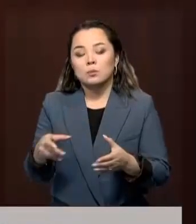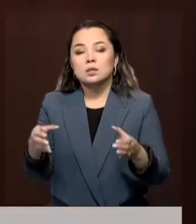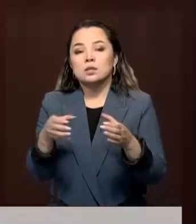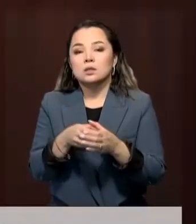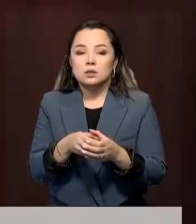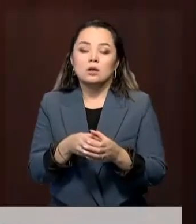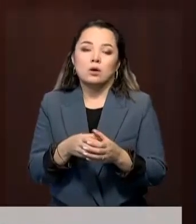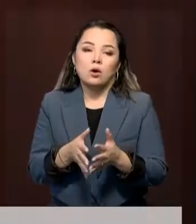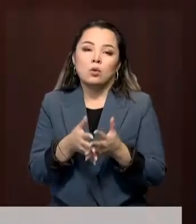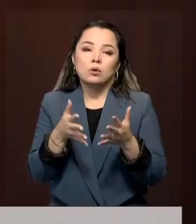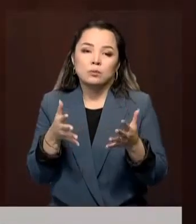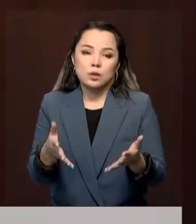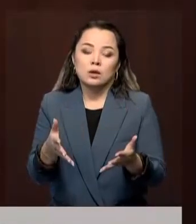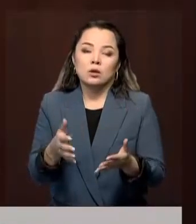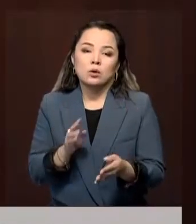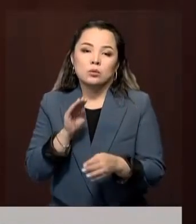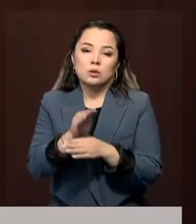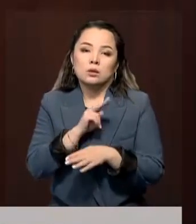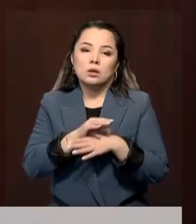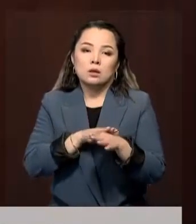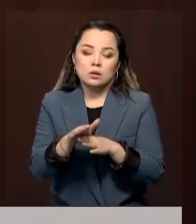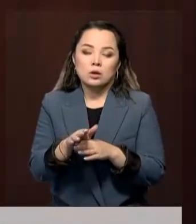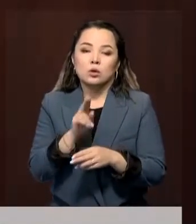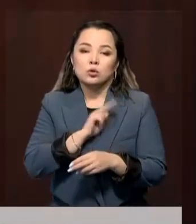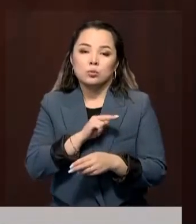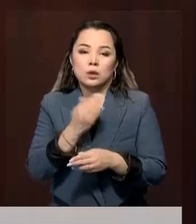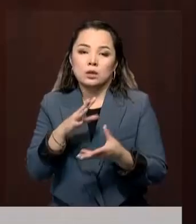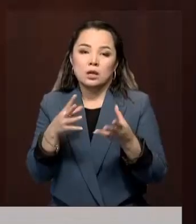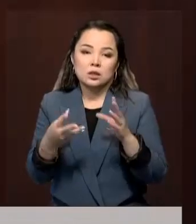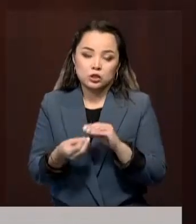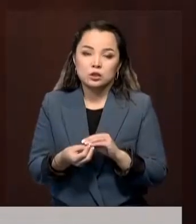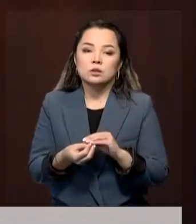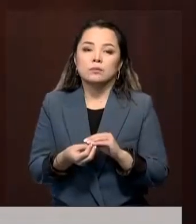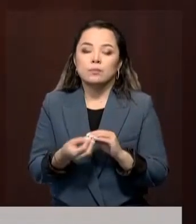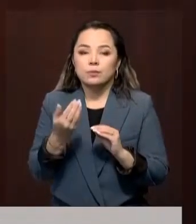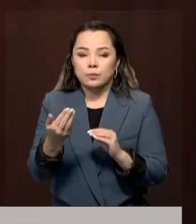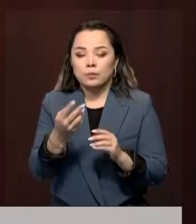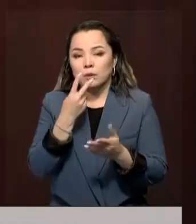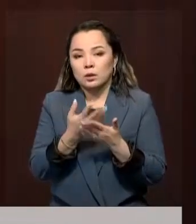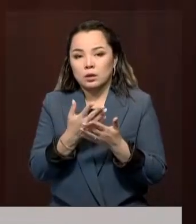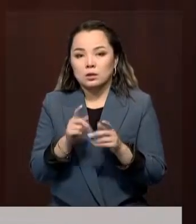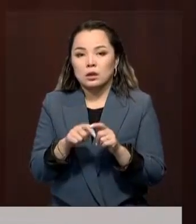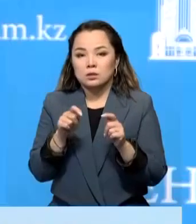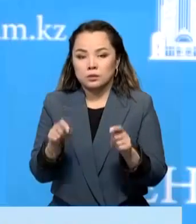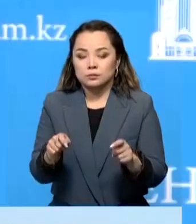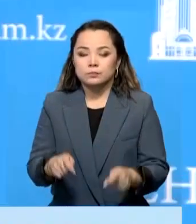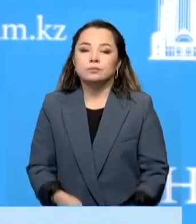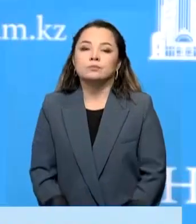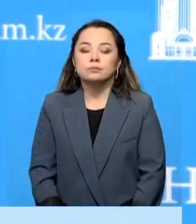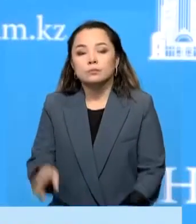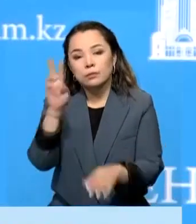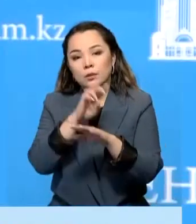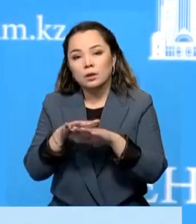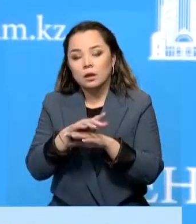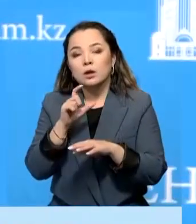сектордың ауқымды әрі үйлесімді жұмысының нәтижесі екені анық.